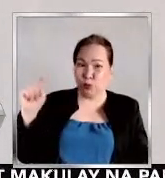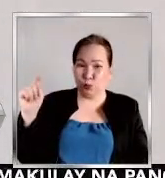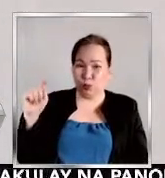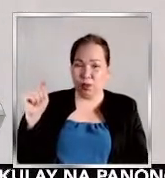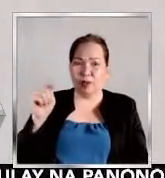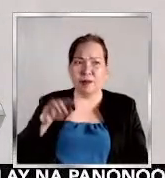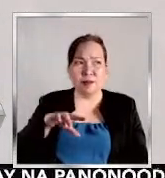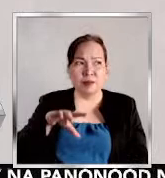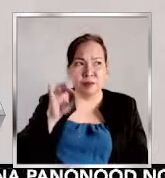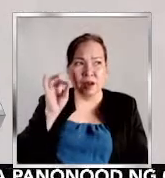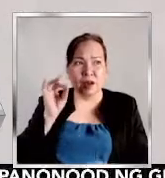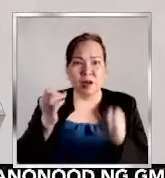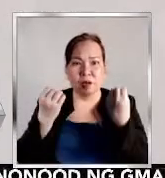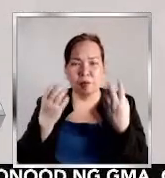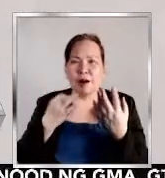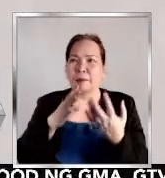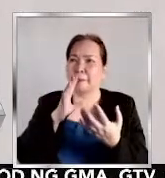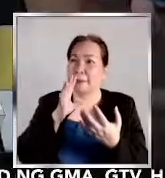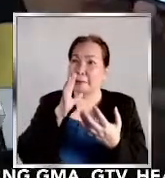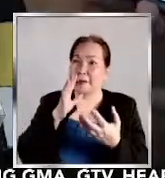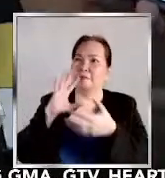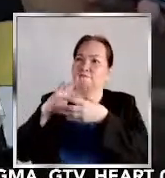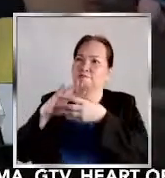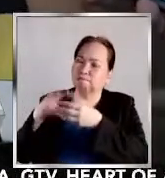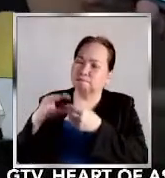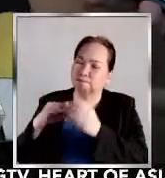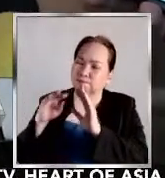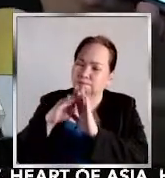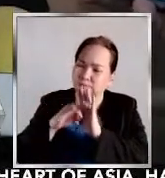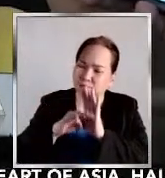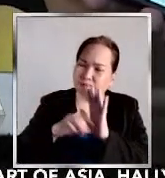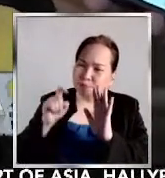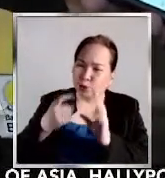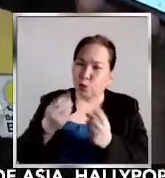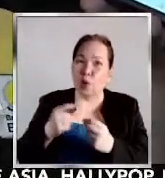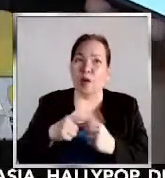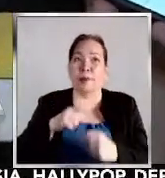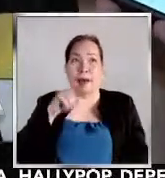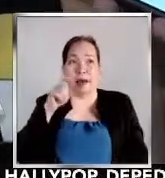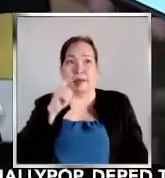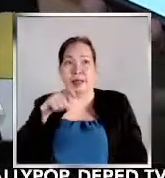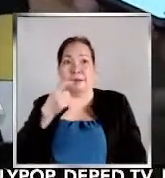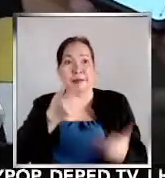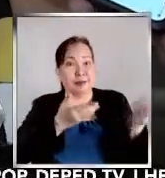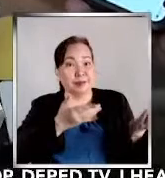siyang inihabilin para sa kanyang mga apo. Kailangan daw dali namin sa Baguio.